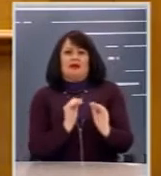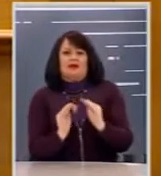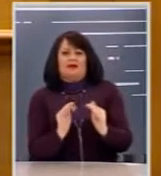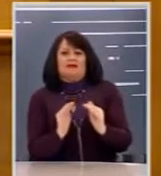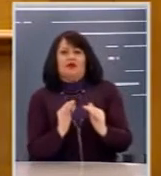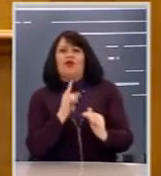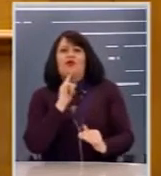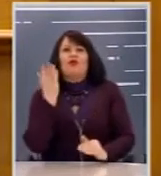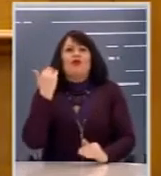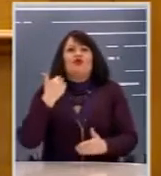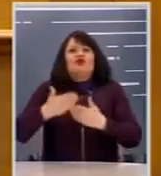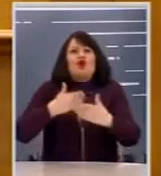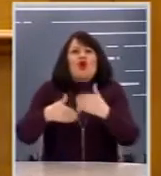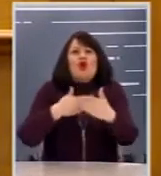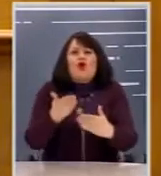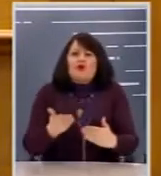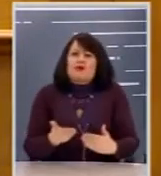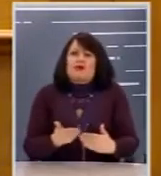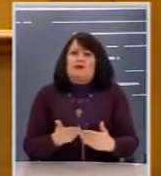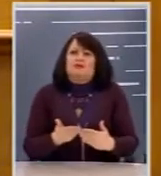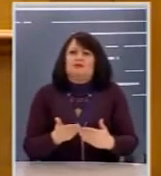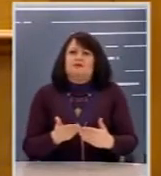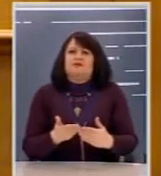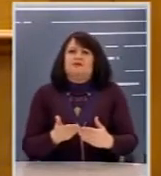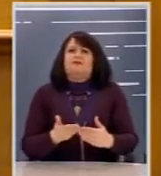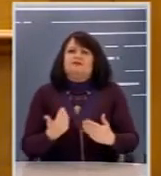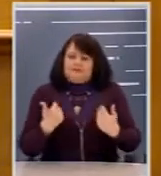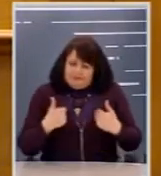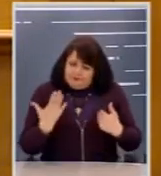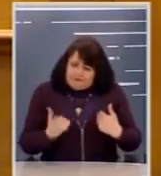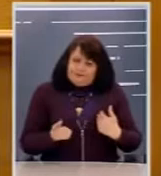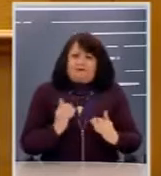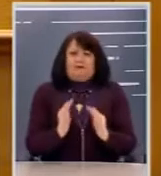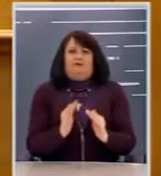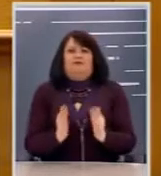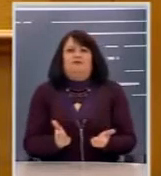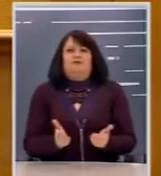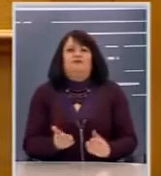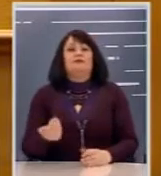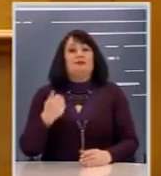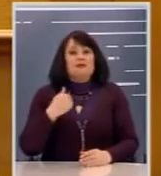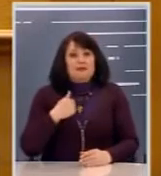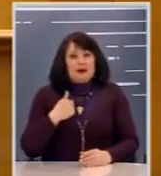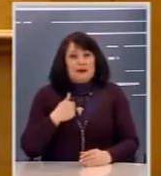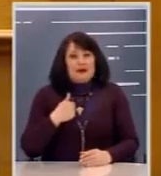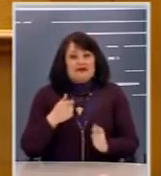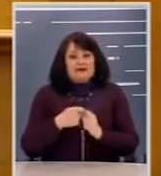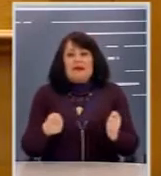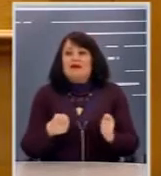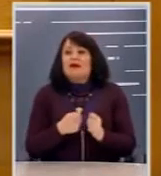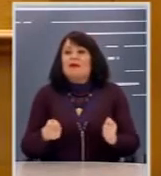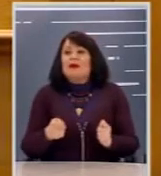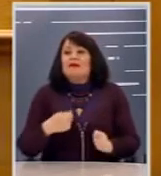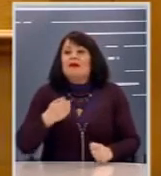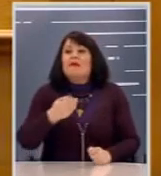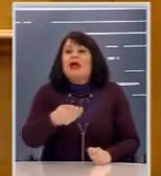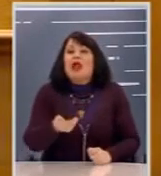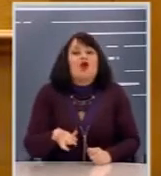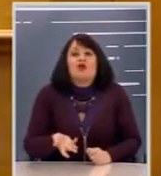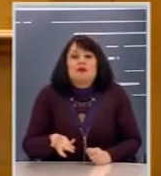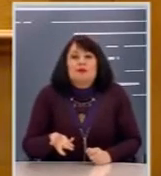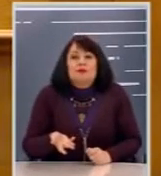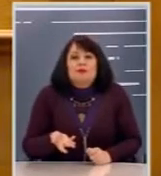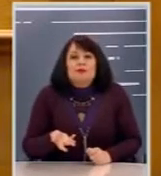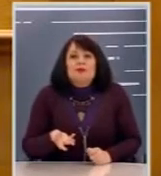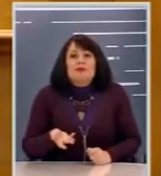το κάναμε δεκάδες χρόνια πολλοί από μας. Το δικό μας λοιπόν μέτρο για το μέλλον,